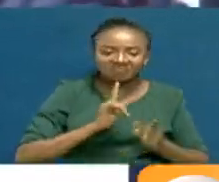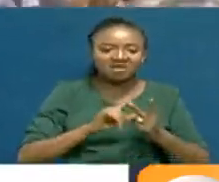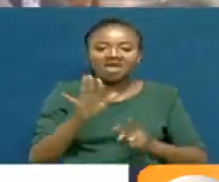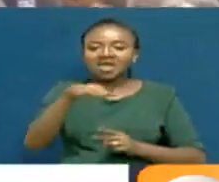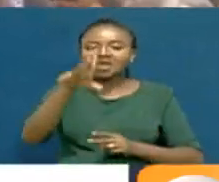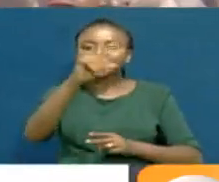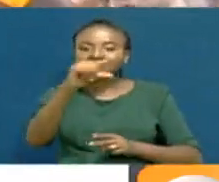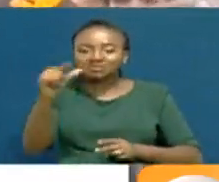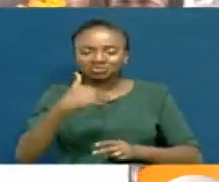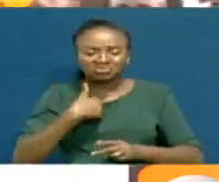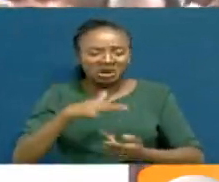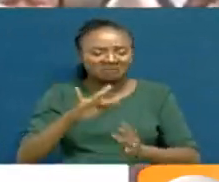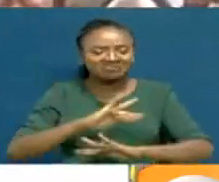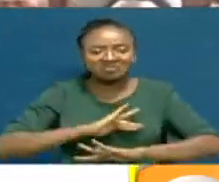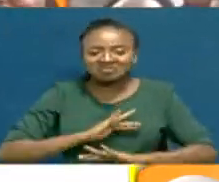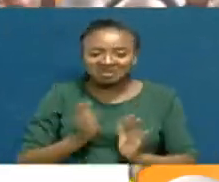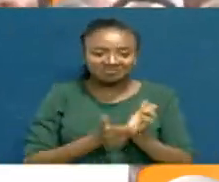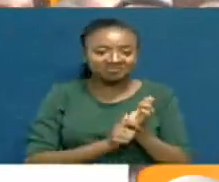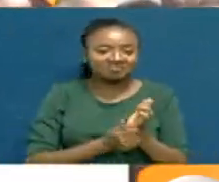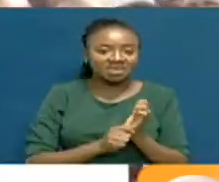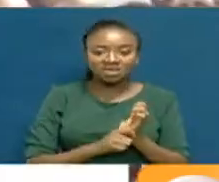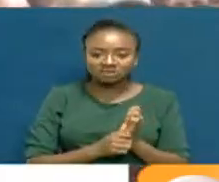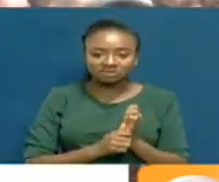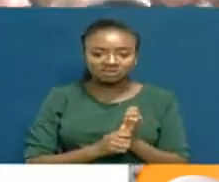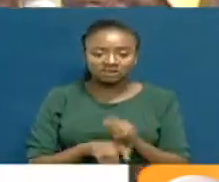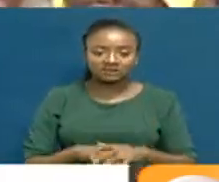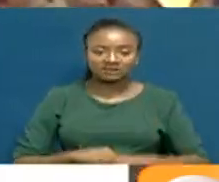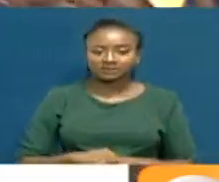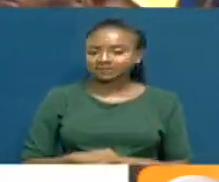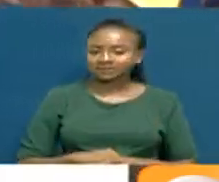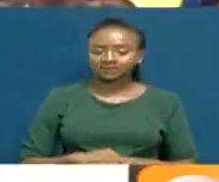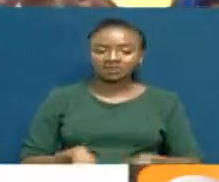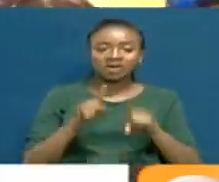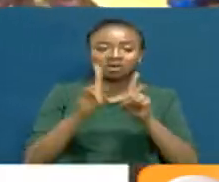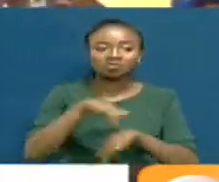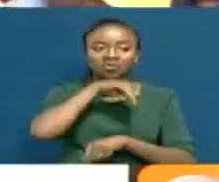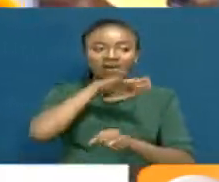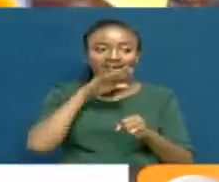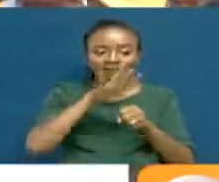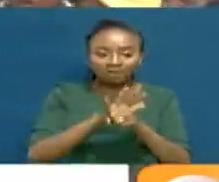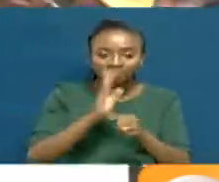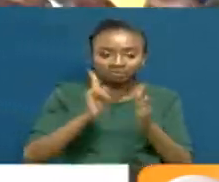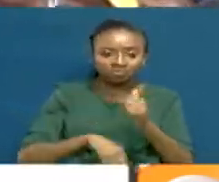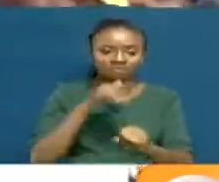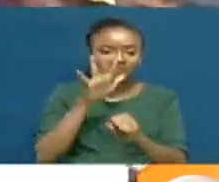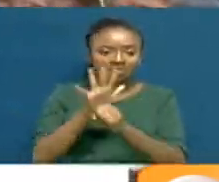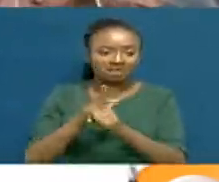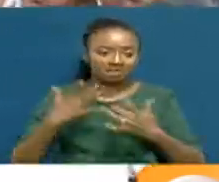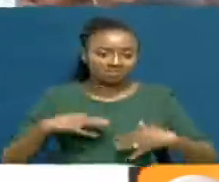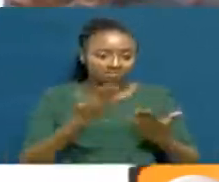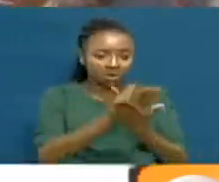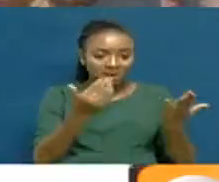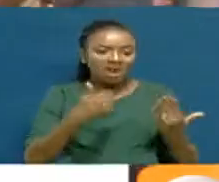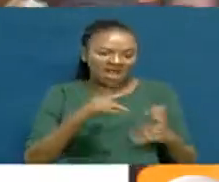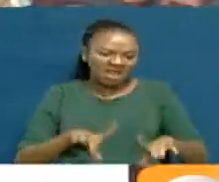Wazingizu. The land question in Trans Nzoia, another issue here. Odinga promising to resettle thousands of squatters dotted